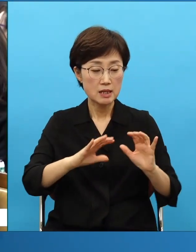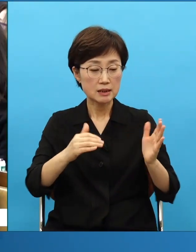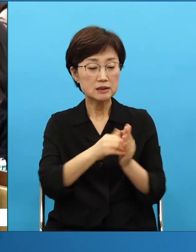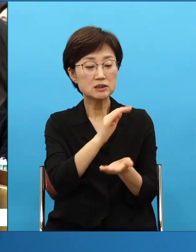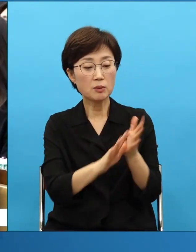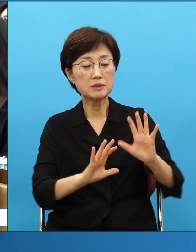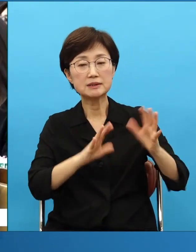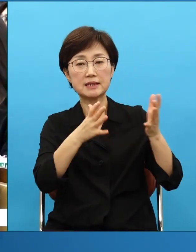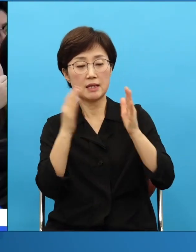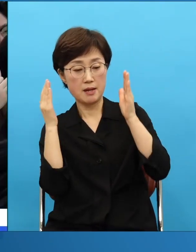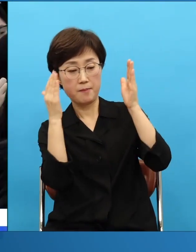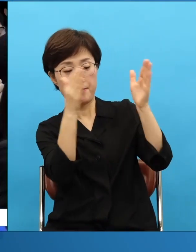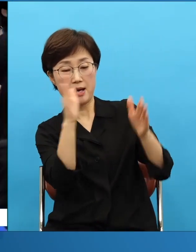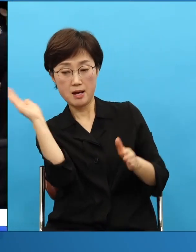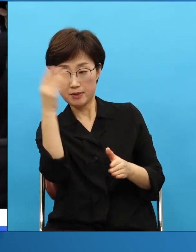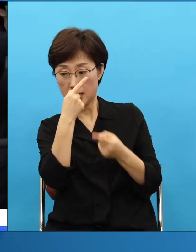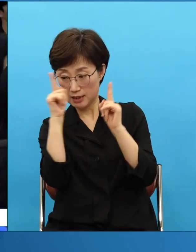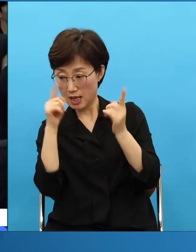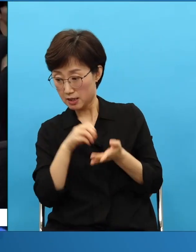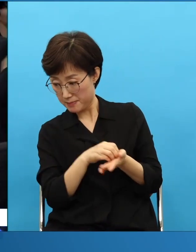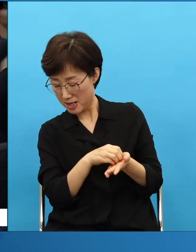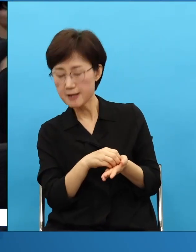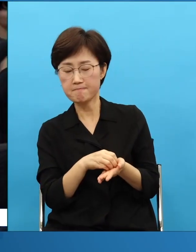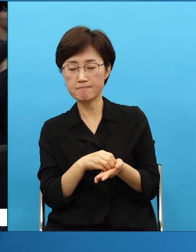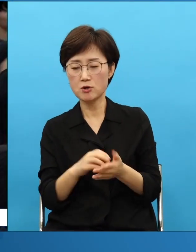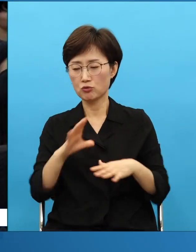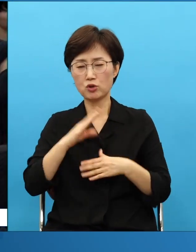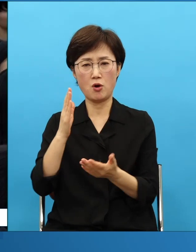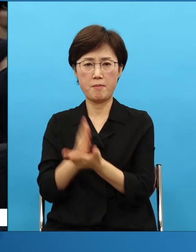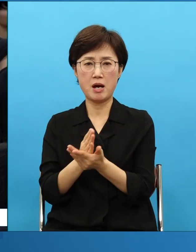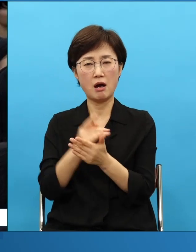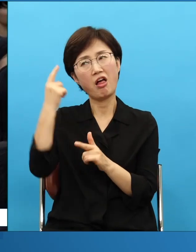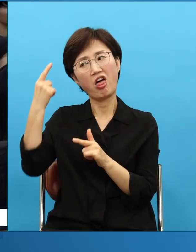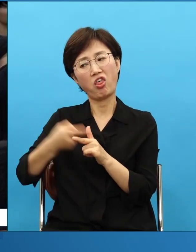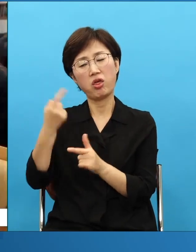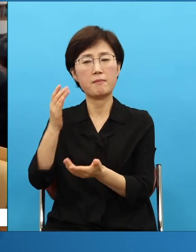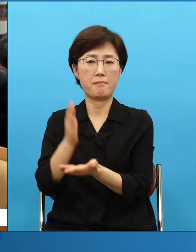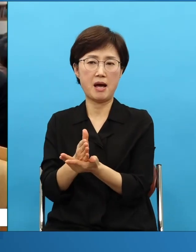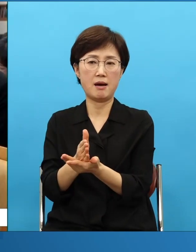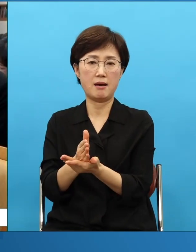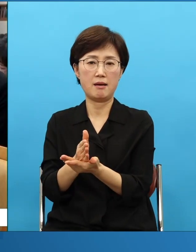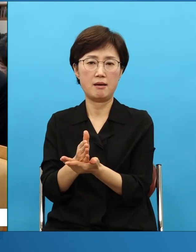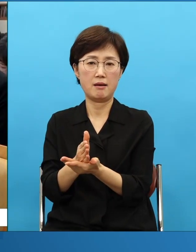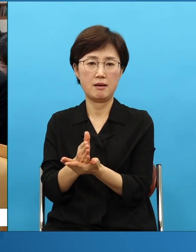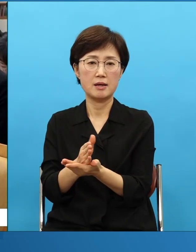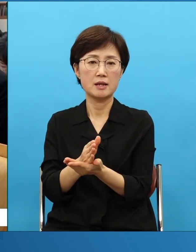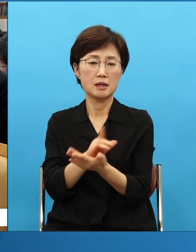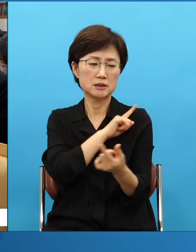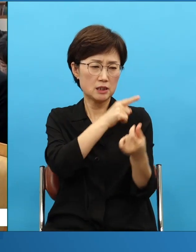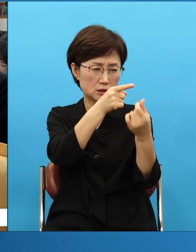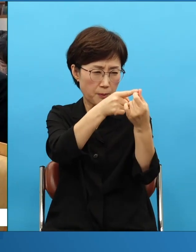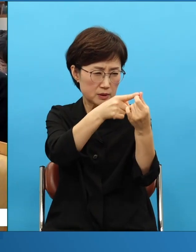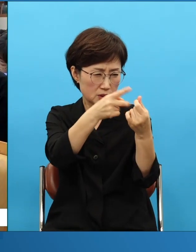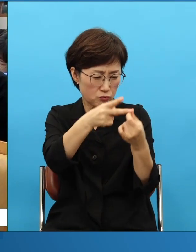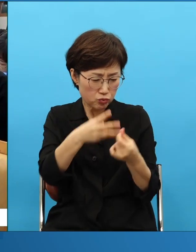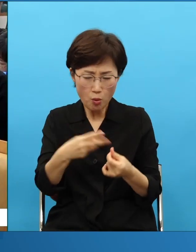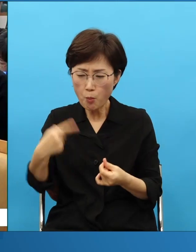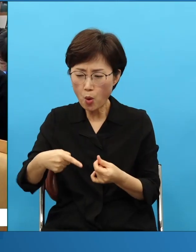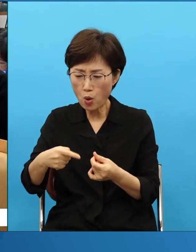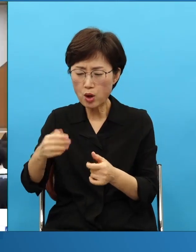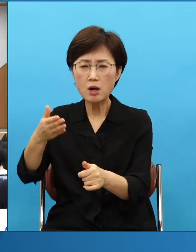예비대학생 렘넌트들에게 두려워하지 말고 방심하지도 말라고 당부하며 우선순위를 놓치지 말 것을